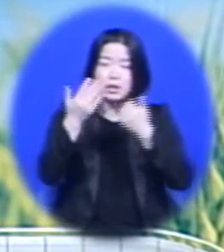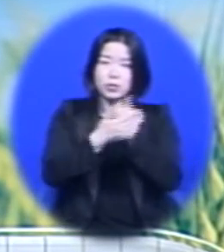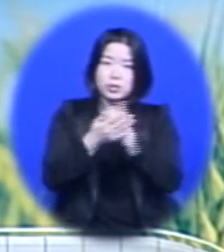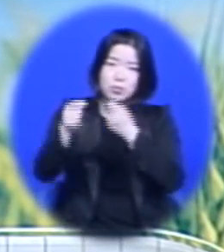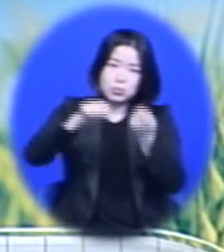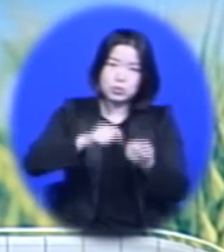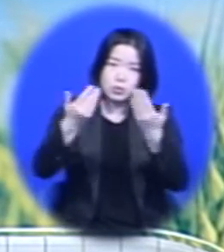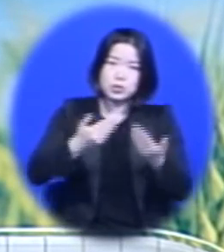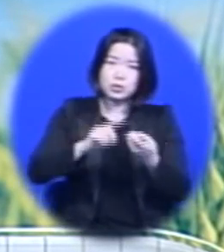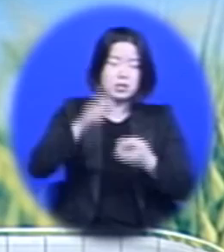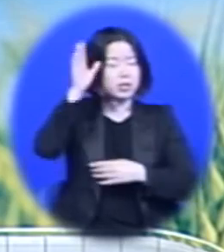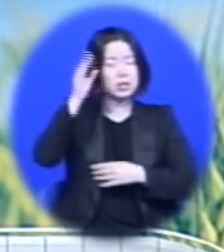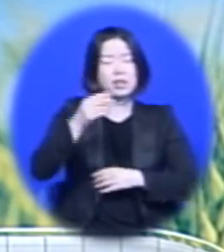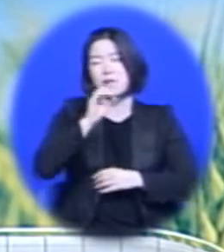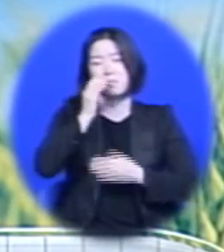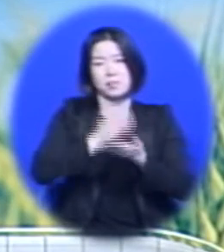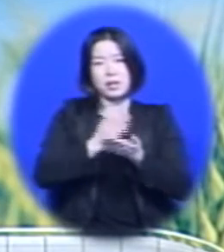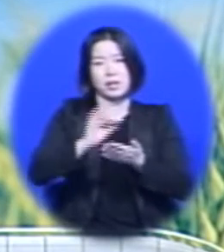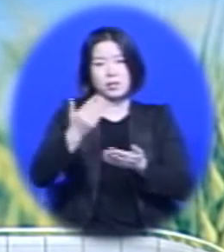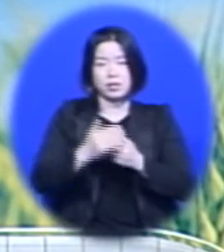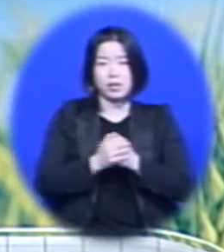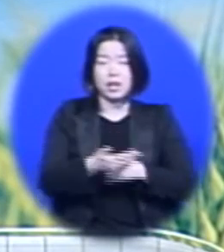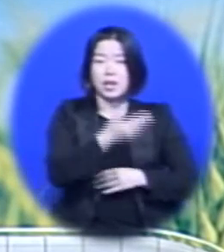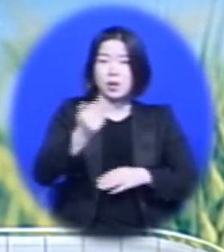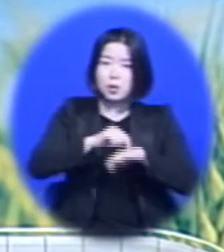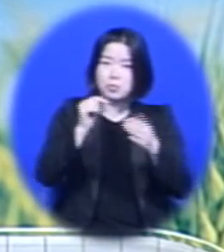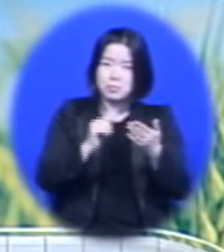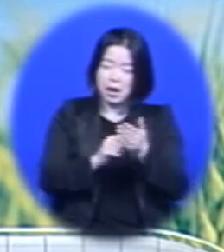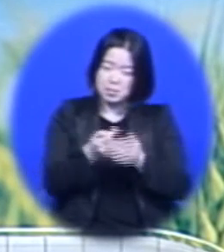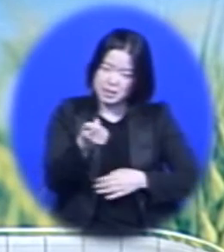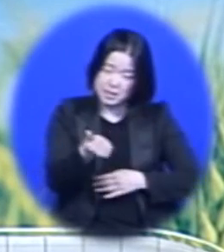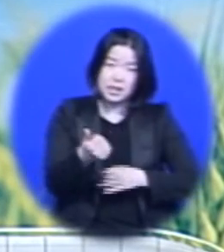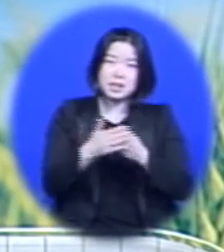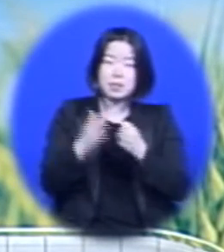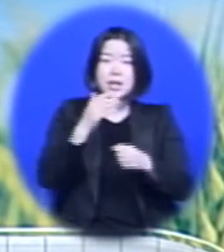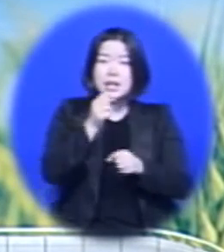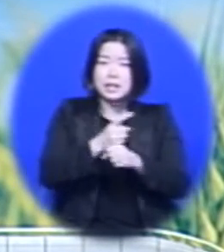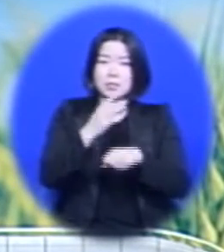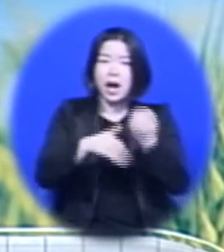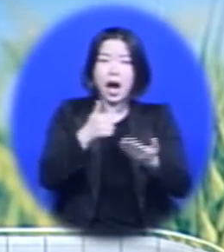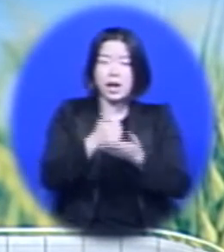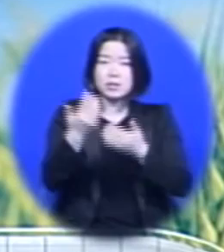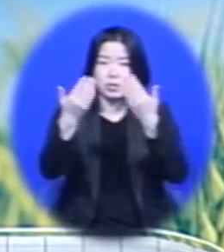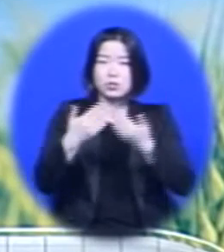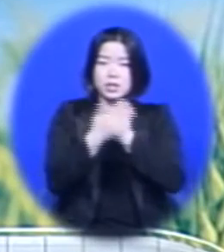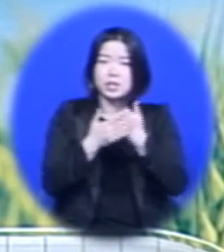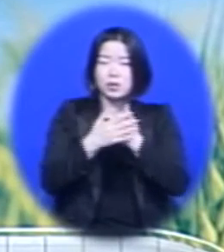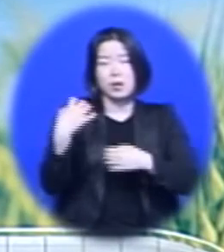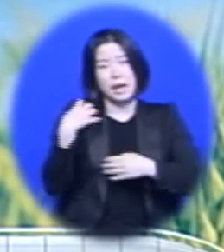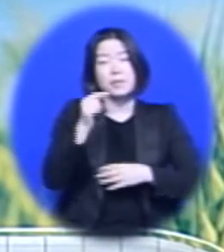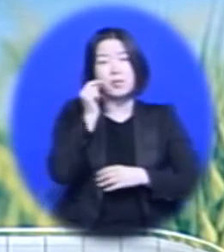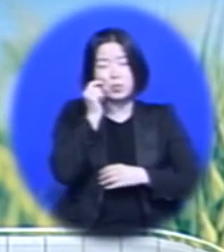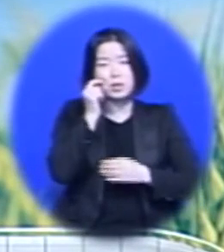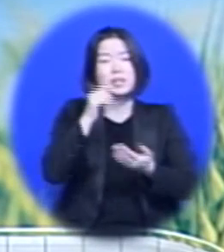말아야 됩니다. 여러분의 마음은 너무 작아서 이미 하나님이 주신 은혜도 제대로 감당하지 못하는